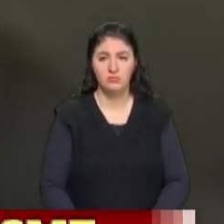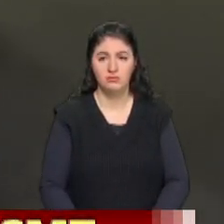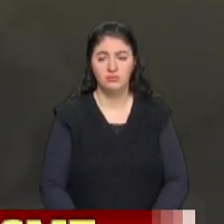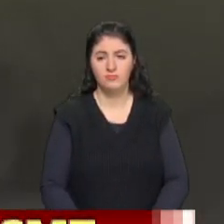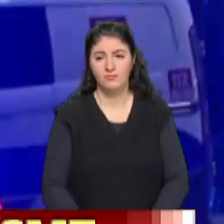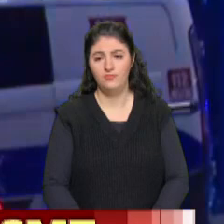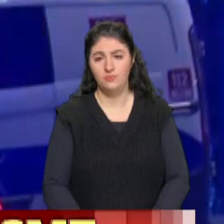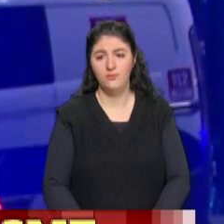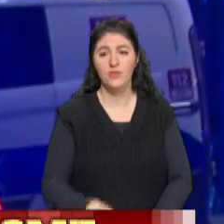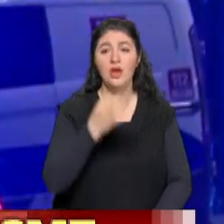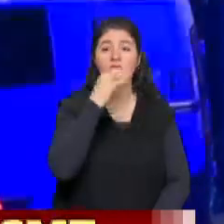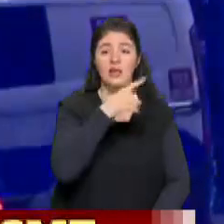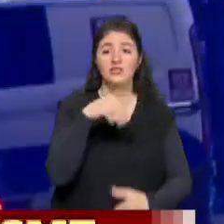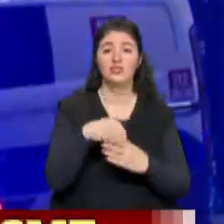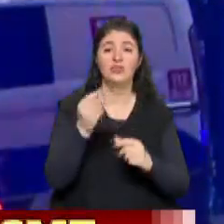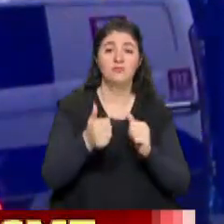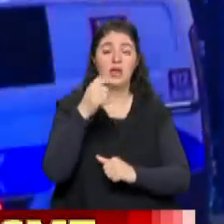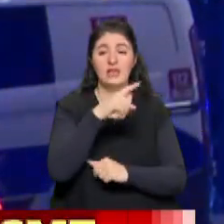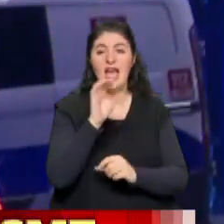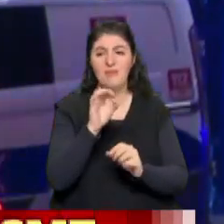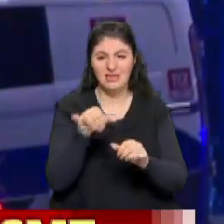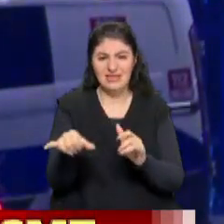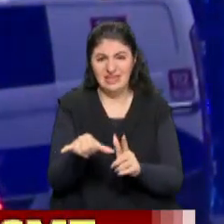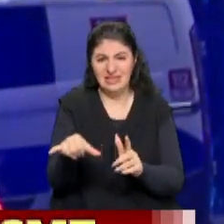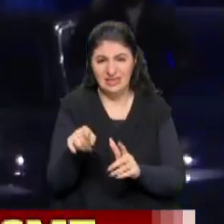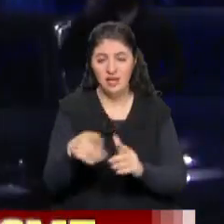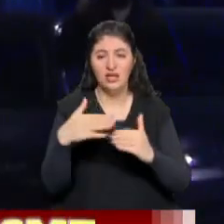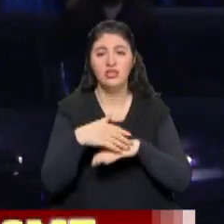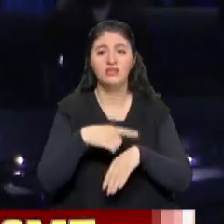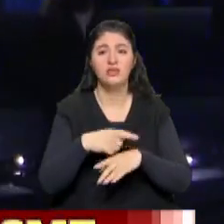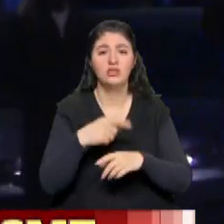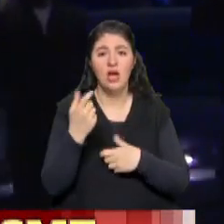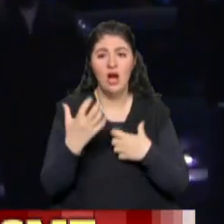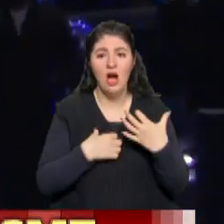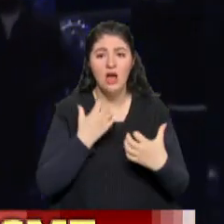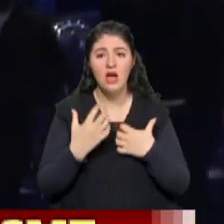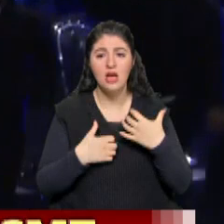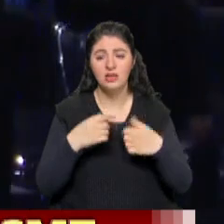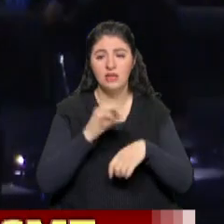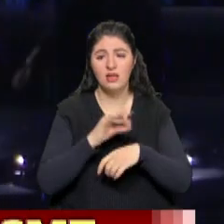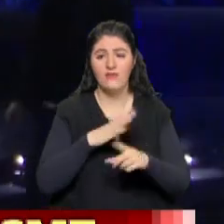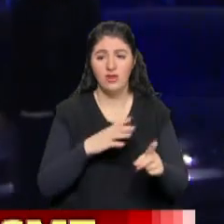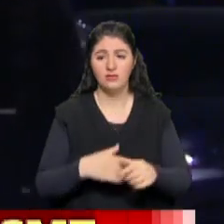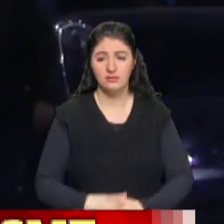getirildi Ankara'da İçişleri Bakanlığı'nın hemen dibinde Gece saatlerinde hareketli dakikalar